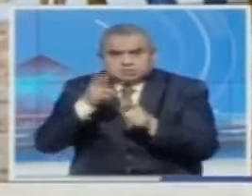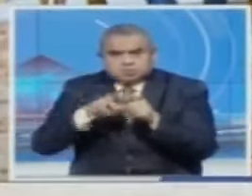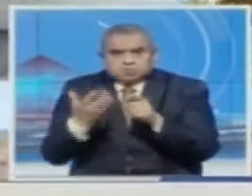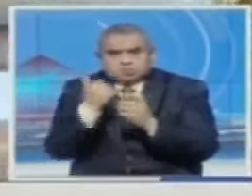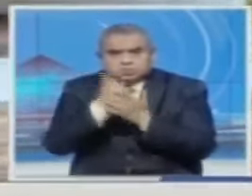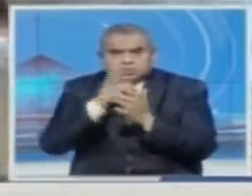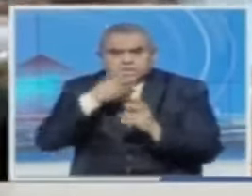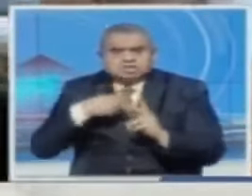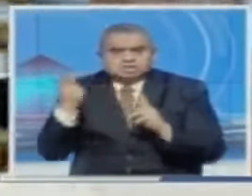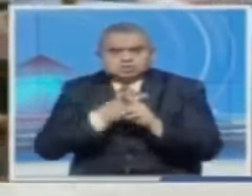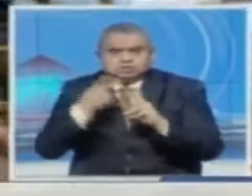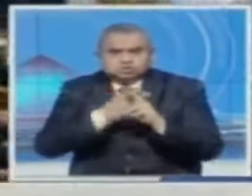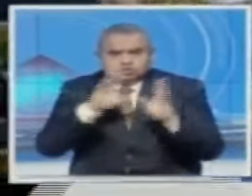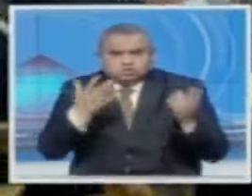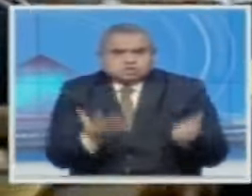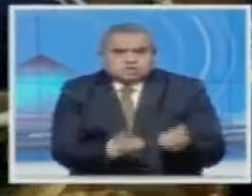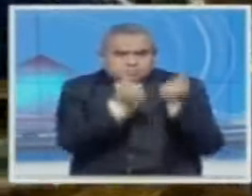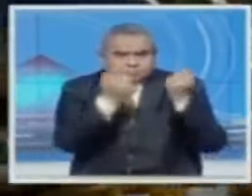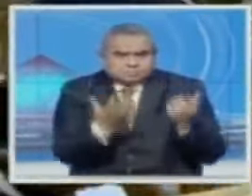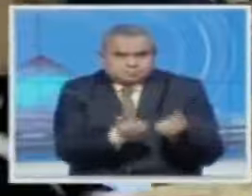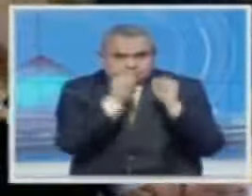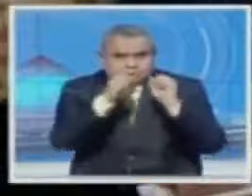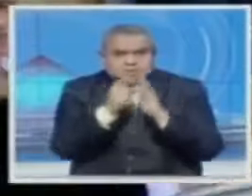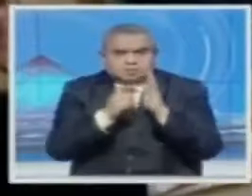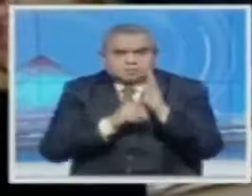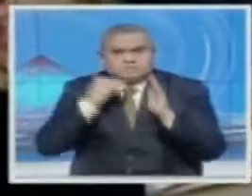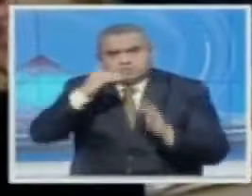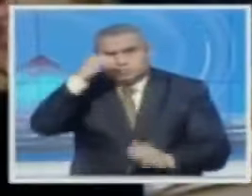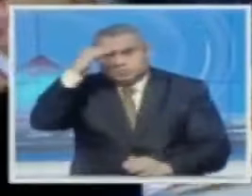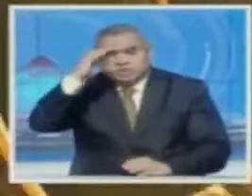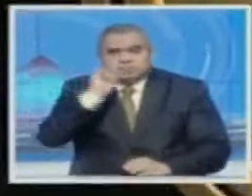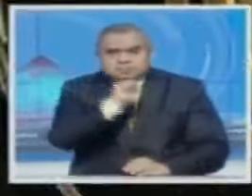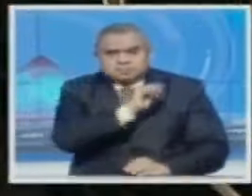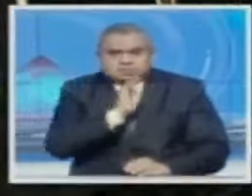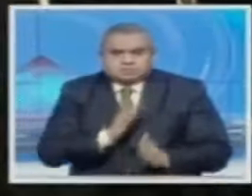مقدرات الشعوب وتطلعاتها نحو المستقبل الأفضل.